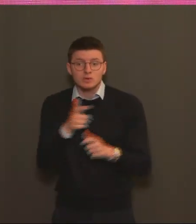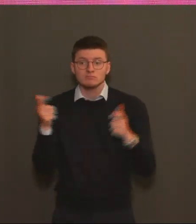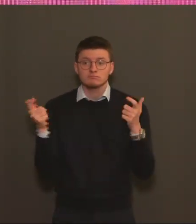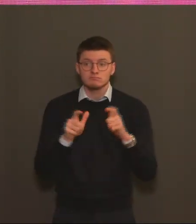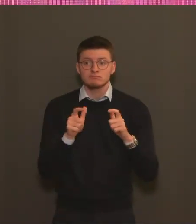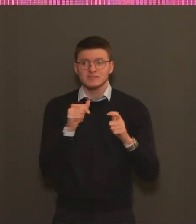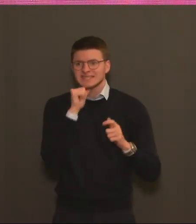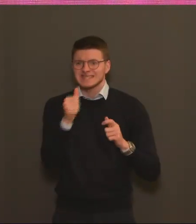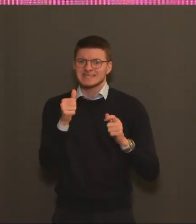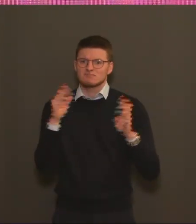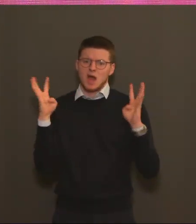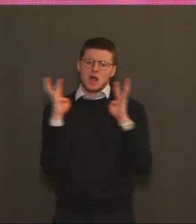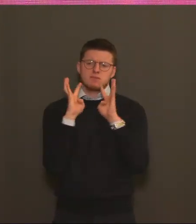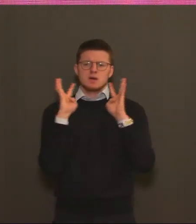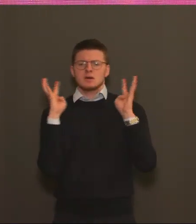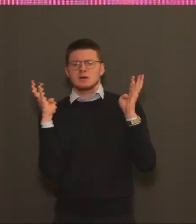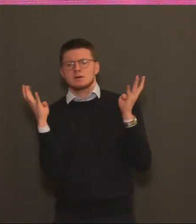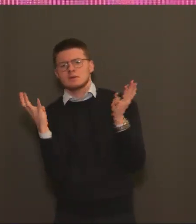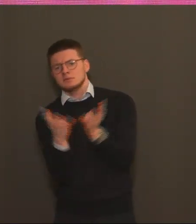u steeds afstand kan houden.